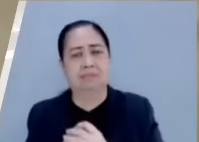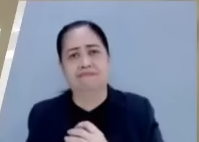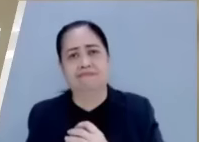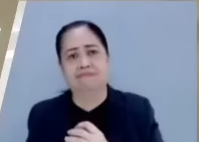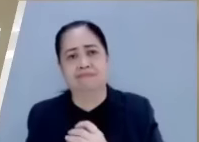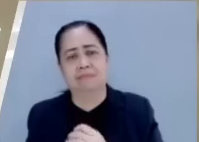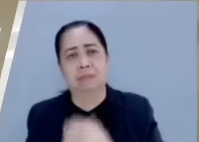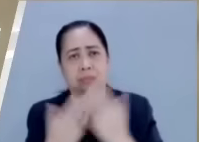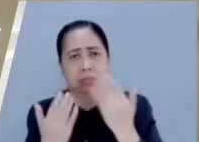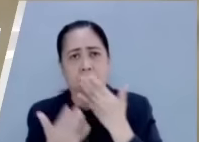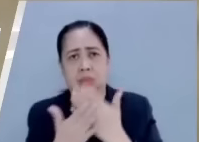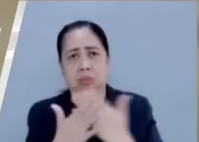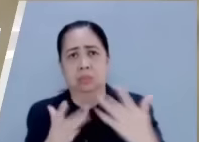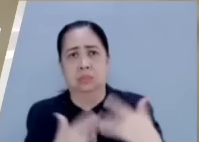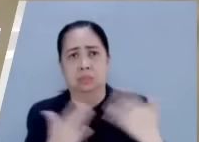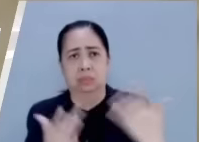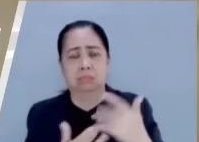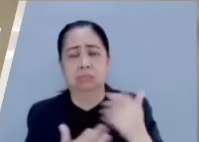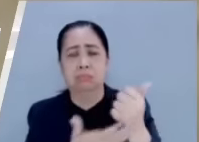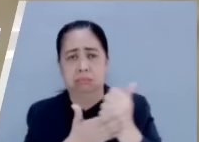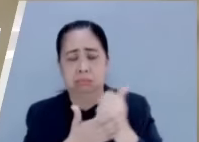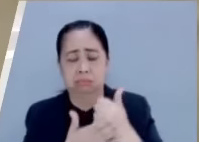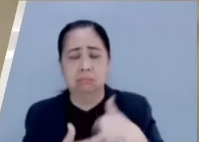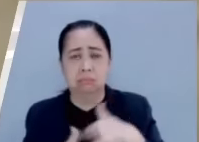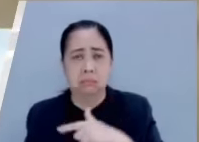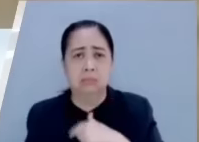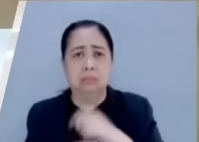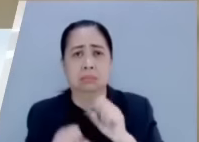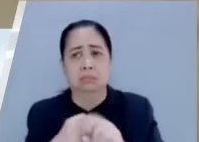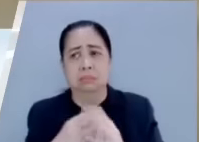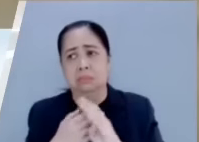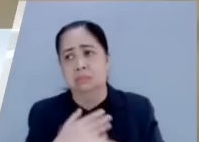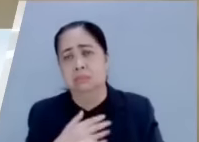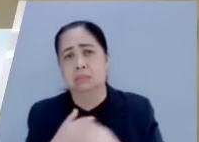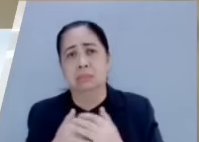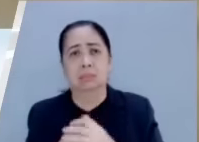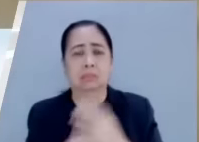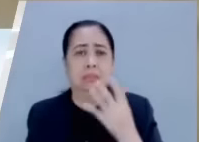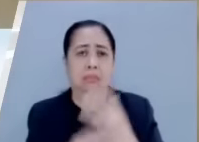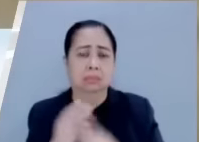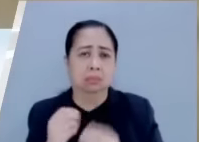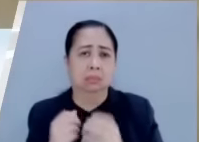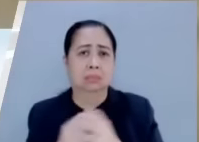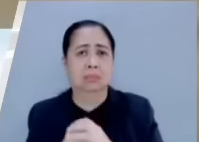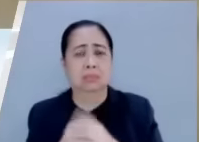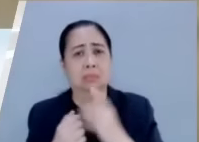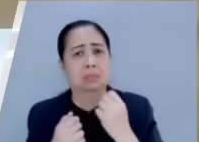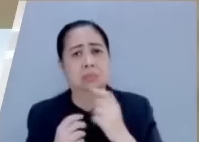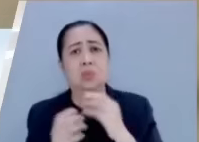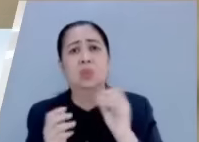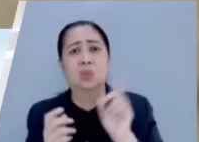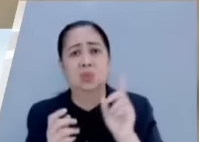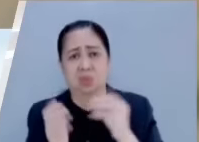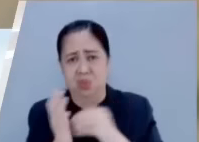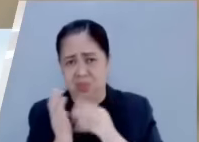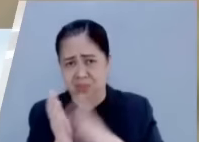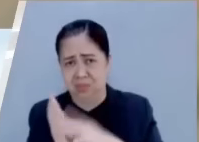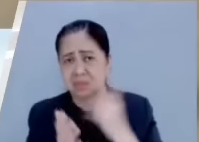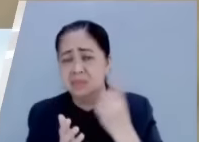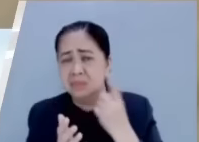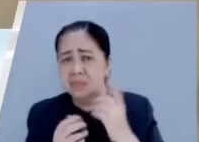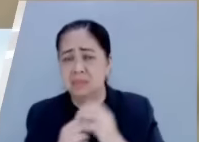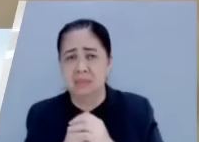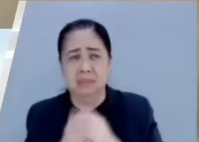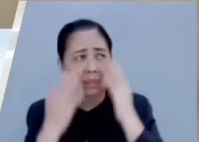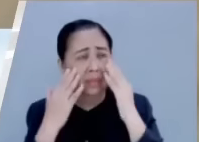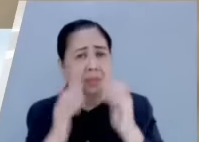pusong magtumulong sa amin para may balik lang yung nawala sa amin, sir. Kasi utang namin yun, sir. Di ko alam kung